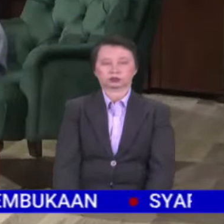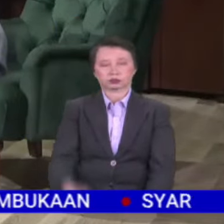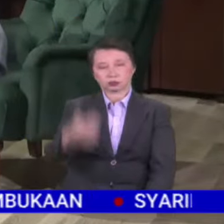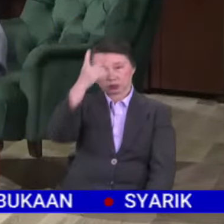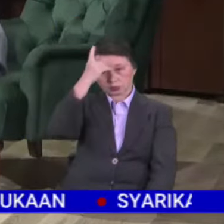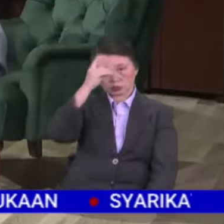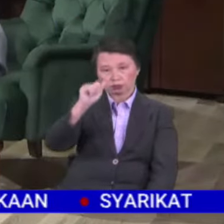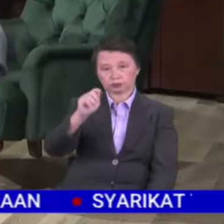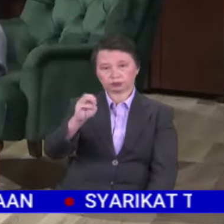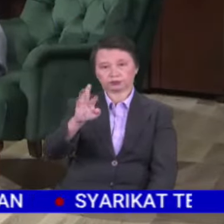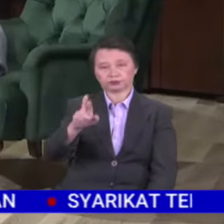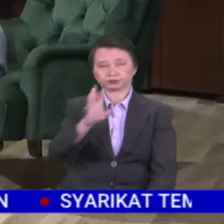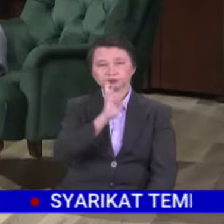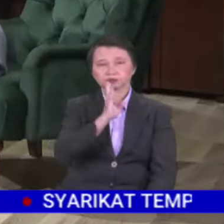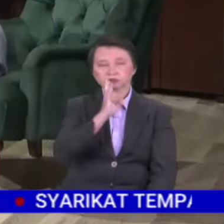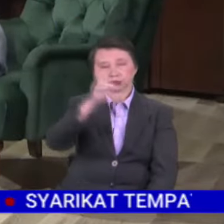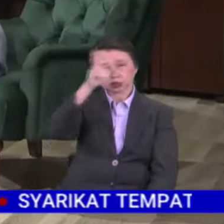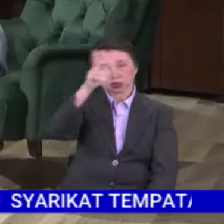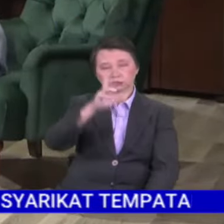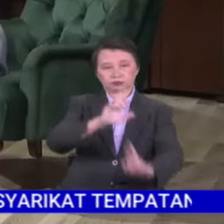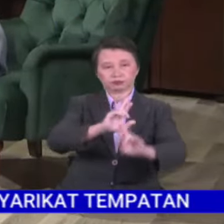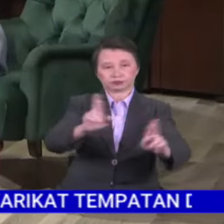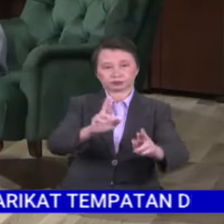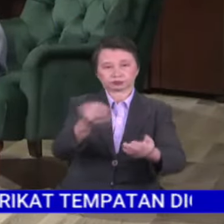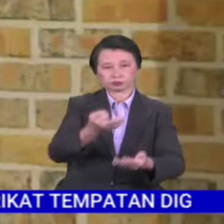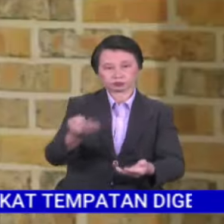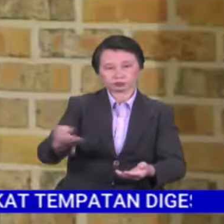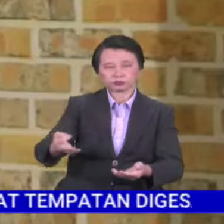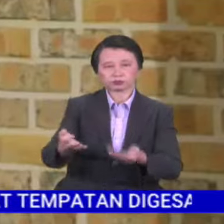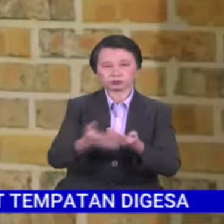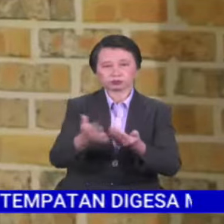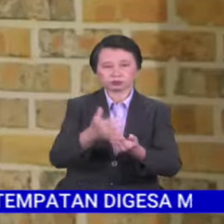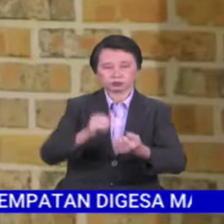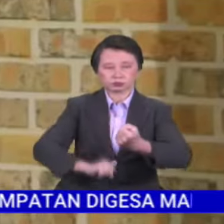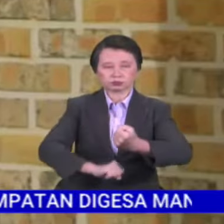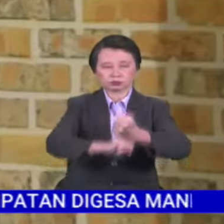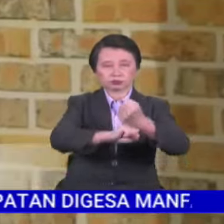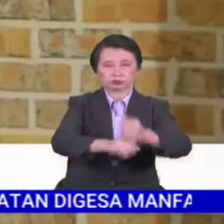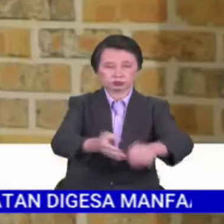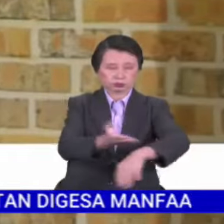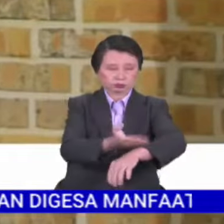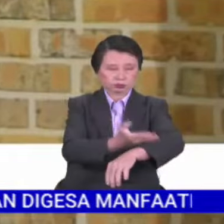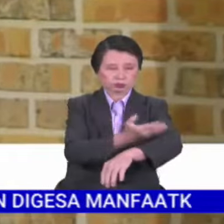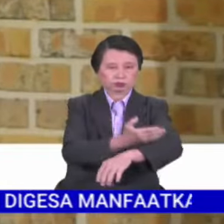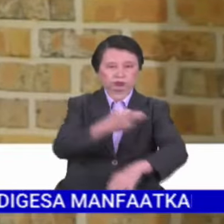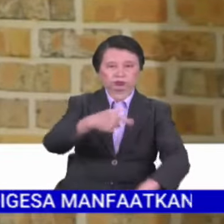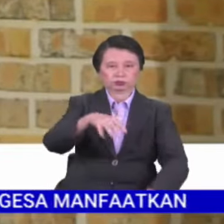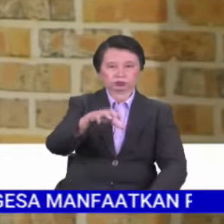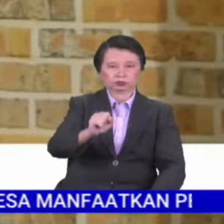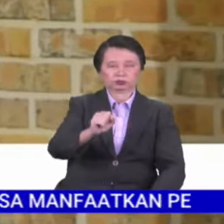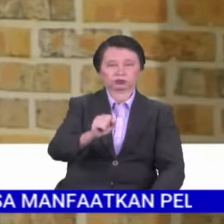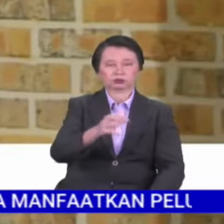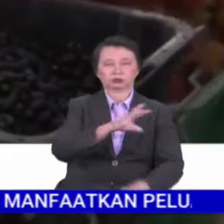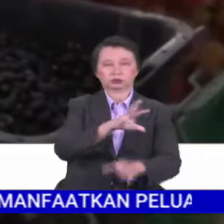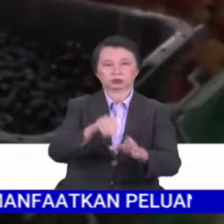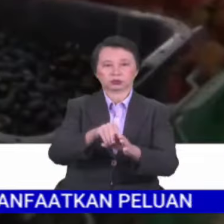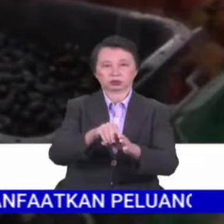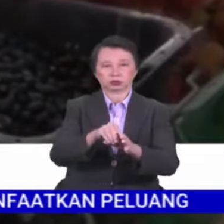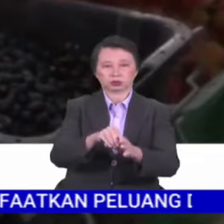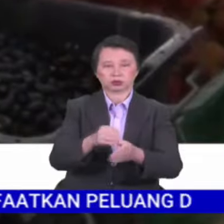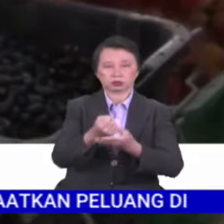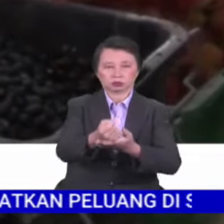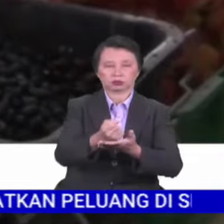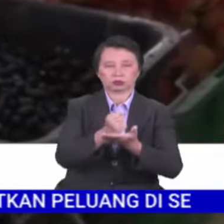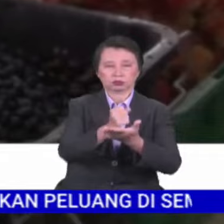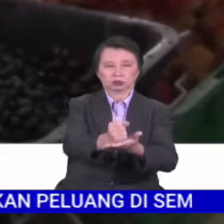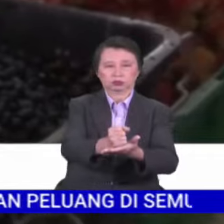Dato' Amar Awang Tengah menambah kerajaan turut menyediakan kemudahan perniagaan bagi menyokong kepada perkembangan PKS di negeri ini, termasuk menerusi bantuan